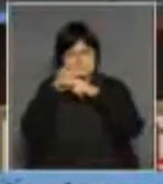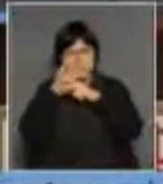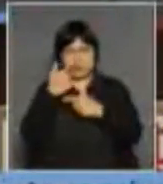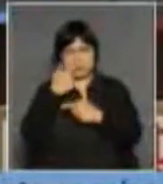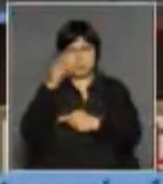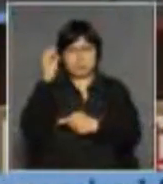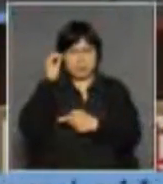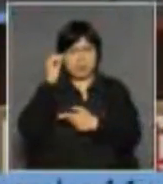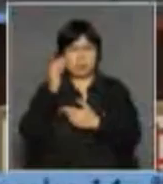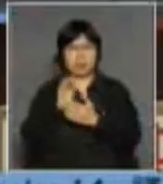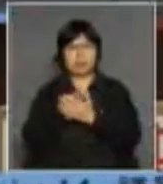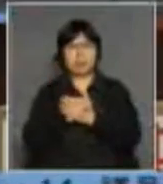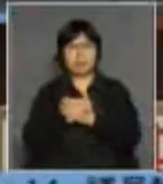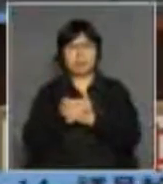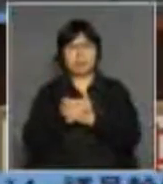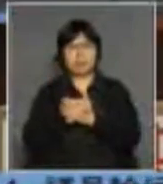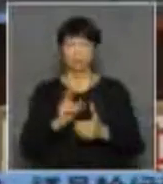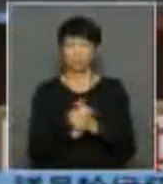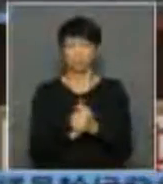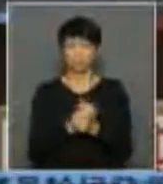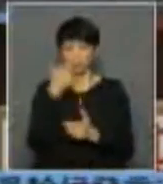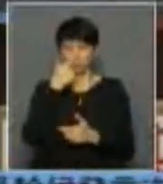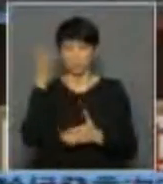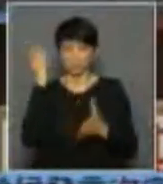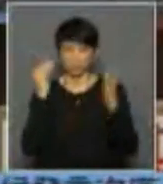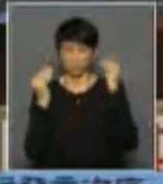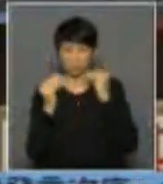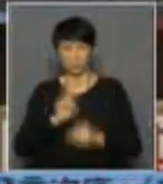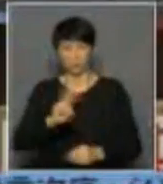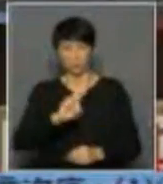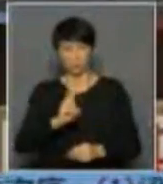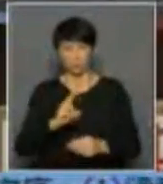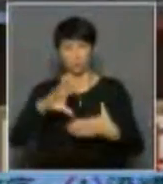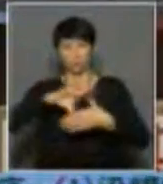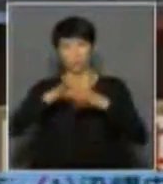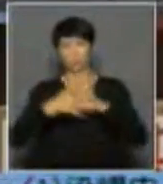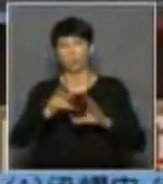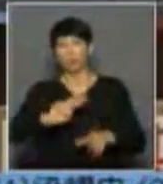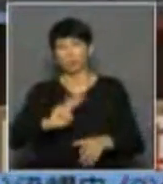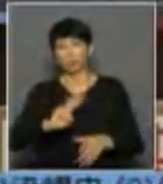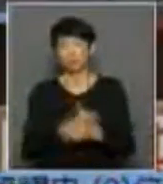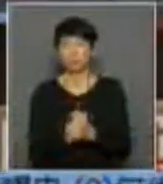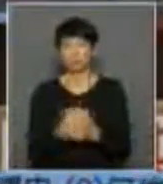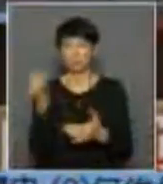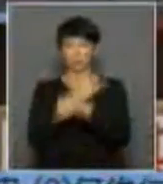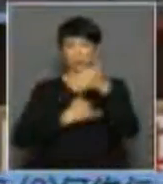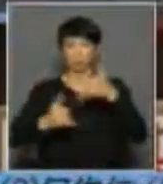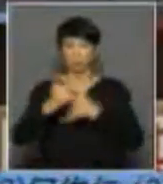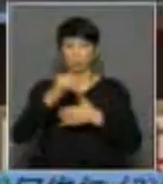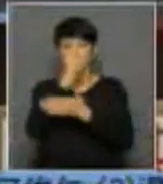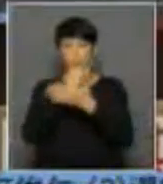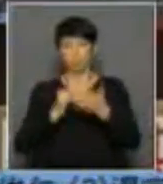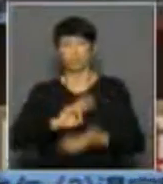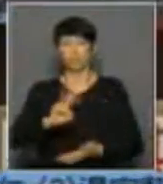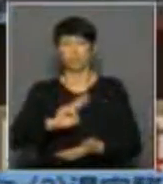系，新聞也是文化，演藝也是文